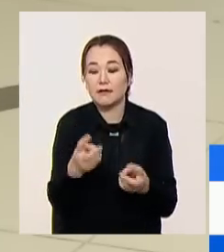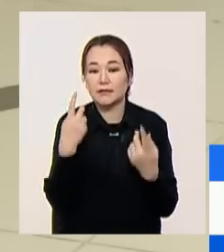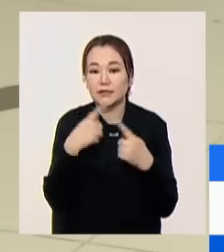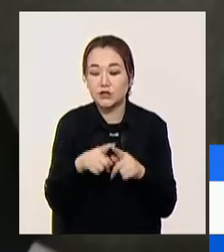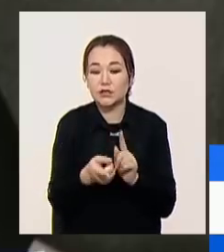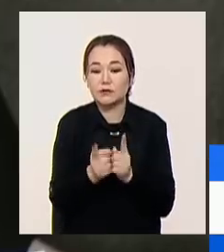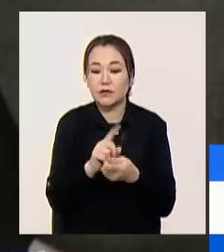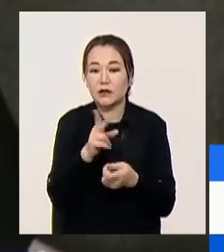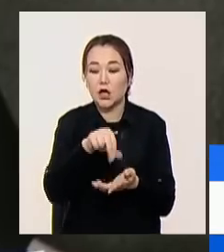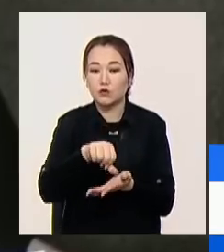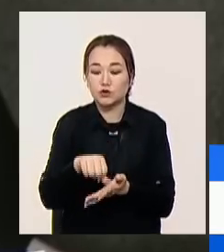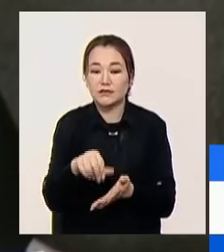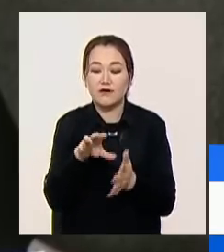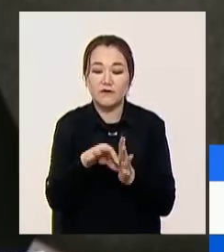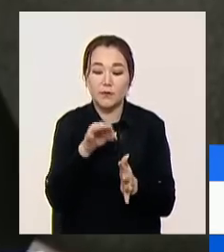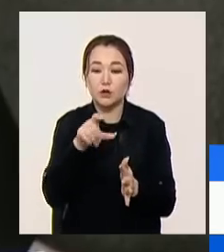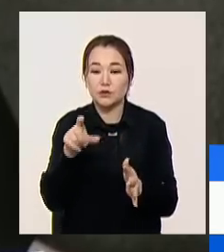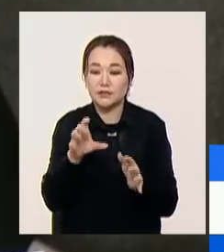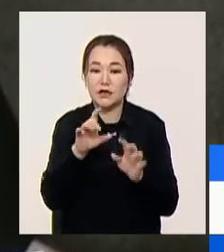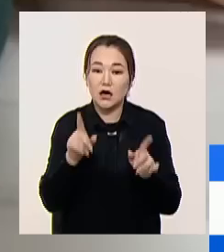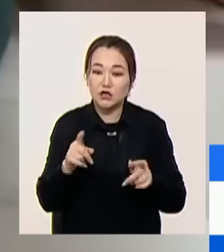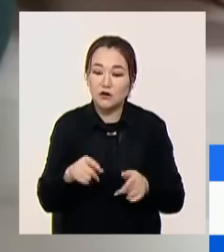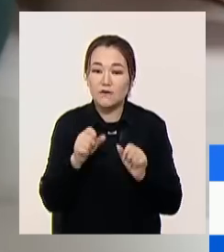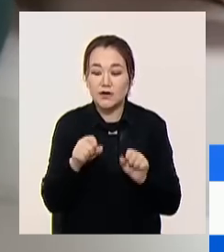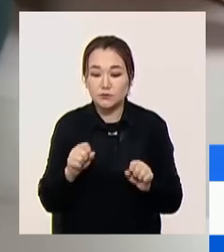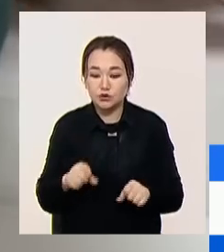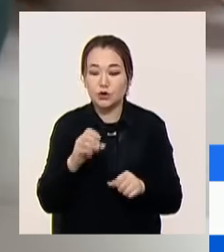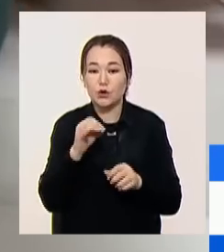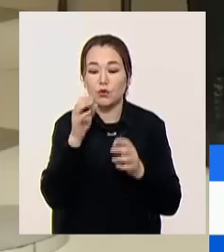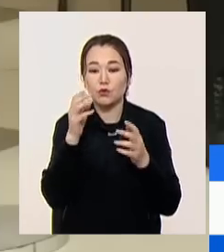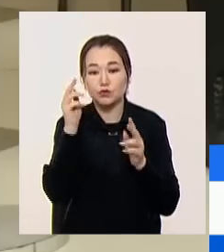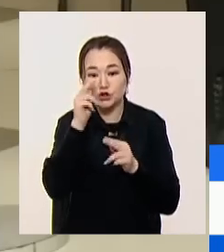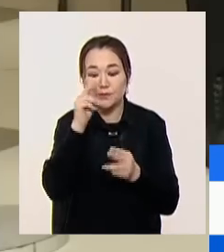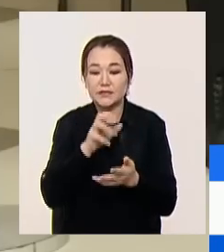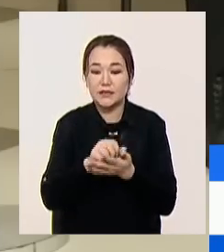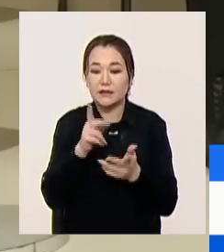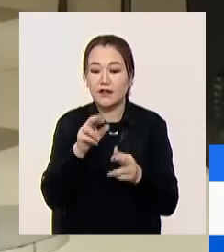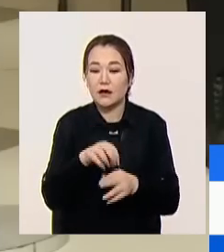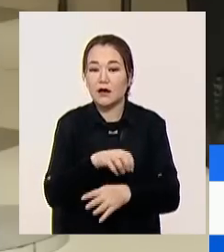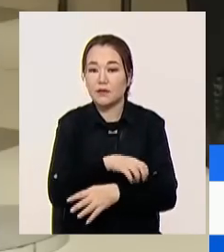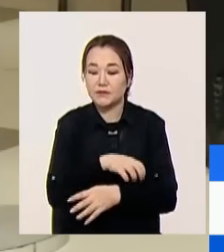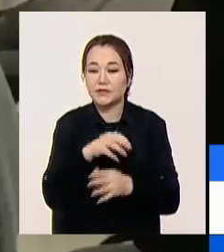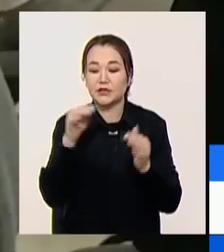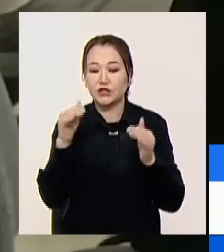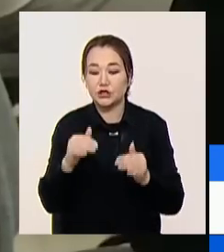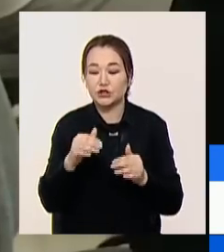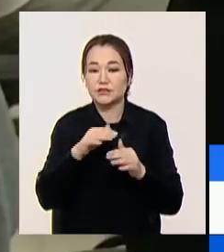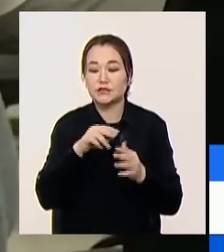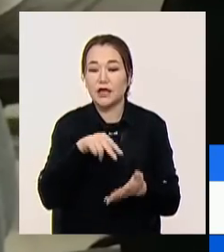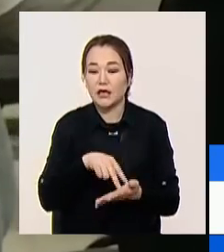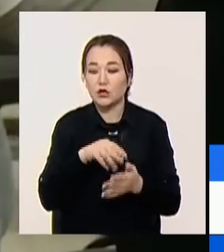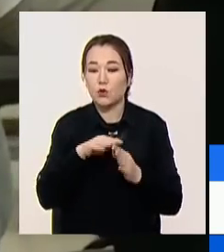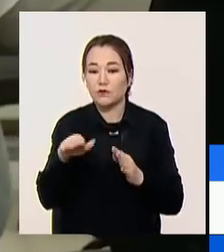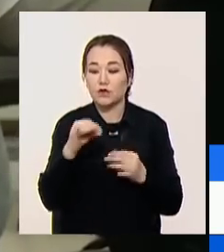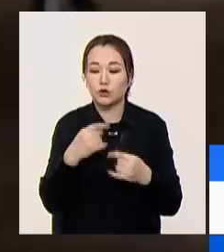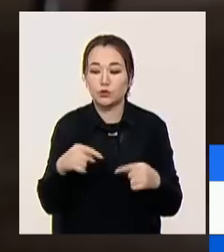технические изменения для участия в выборах людей с ограниченными возможностями, учебные занятия для комиссий нижестоящего уровня и